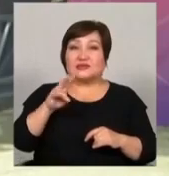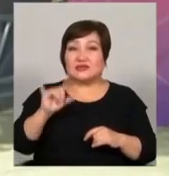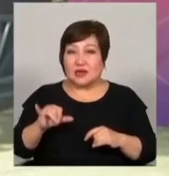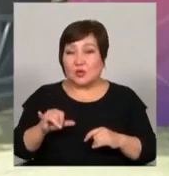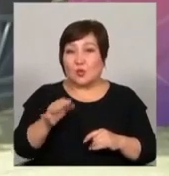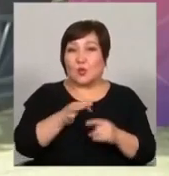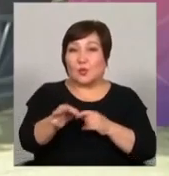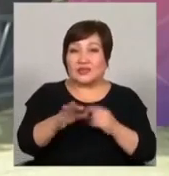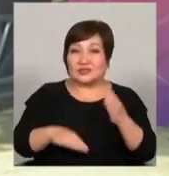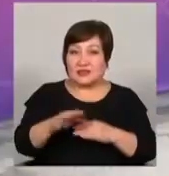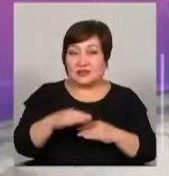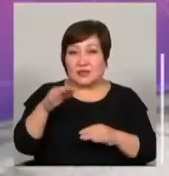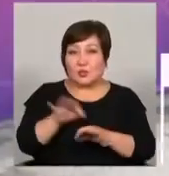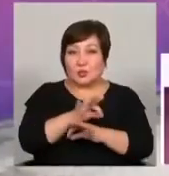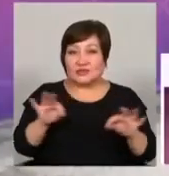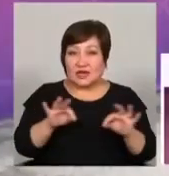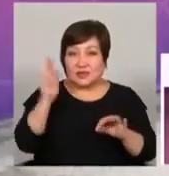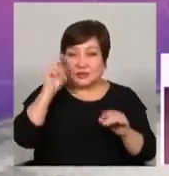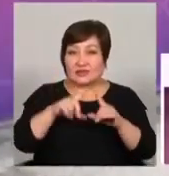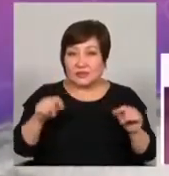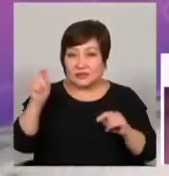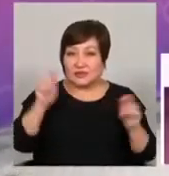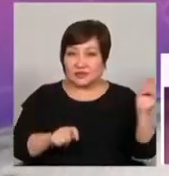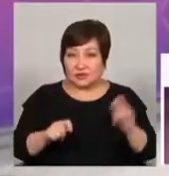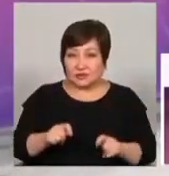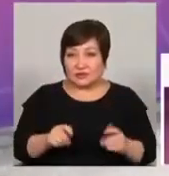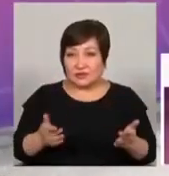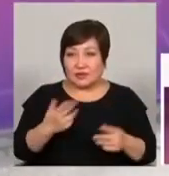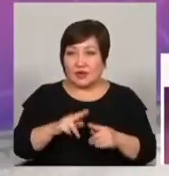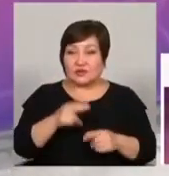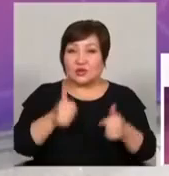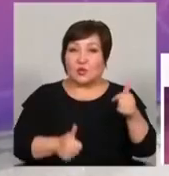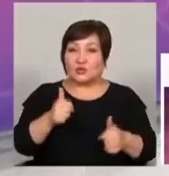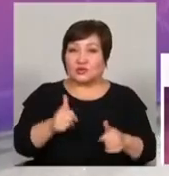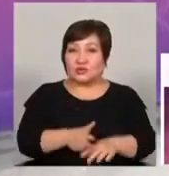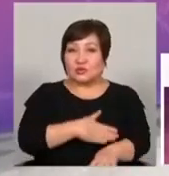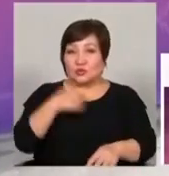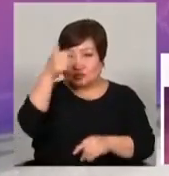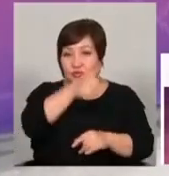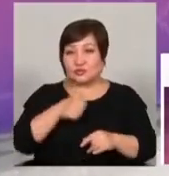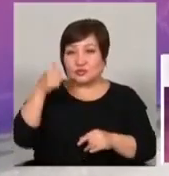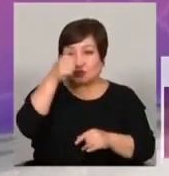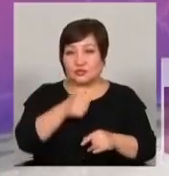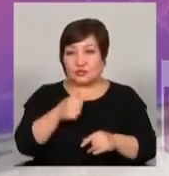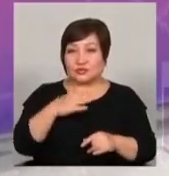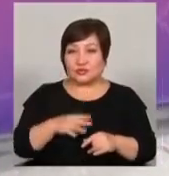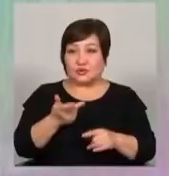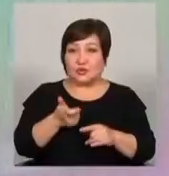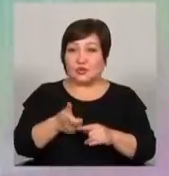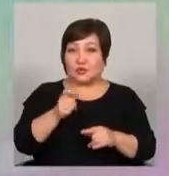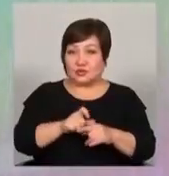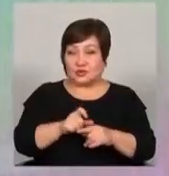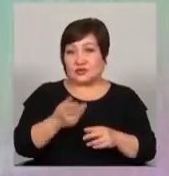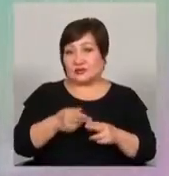мынандай музыка мектебінен де келіп жатыр. Осы конкурста көп жыл жюри болып отырмын. Соған өте